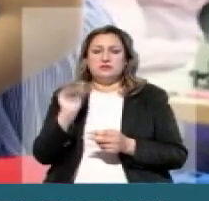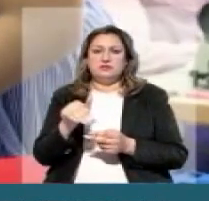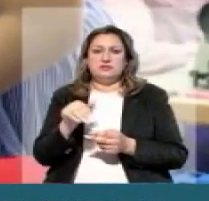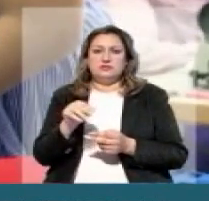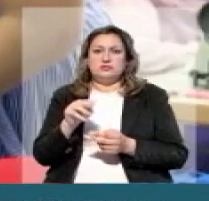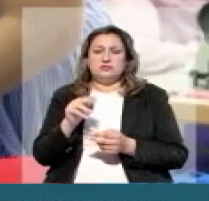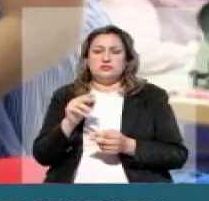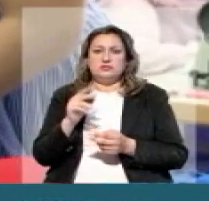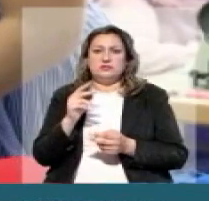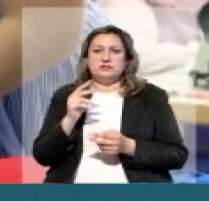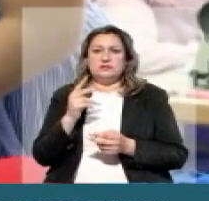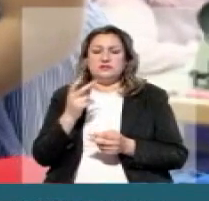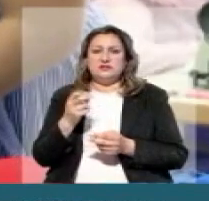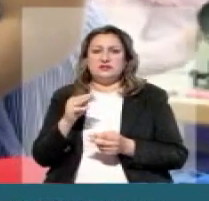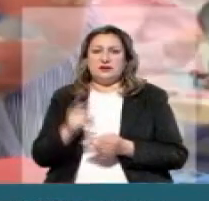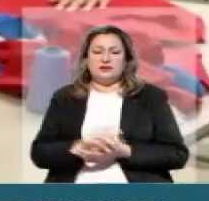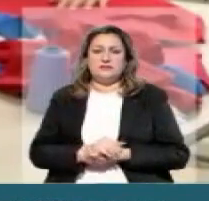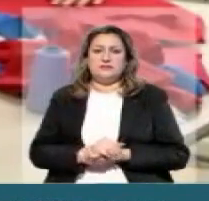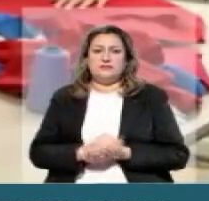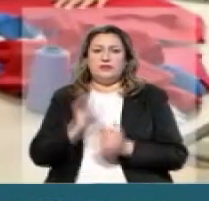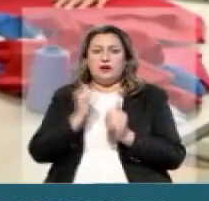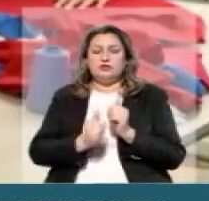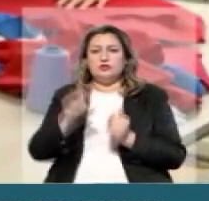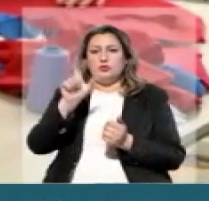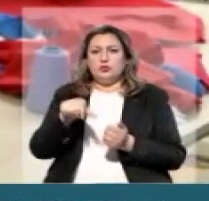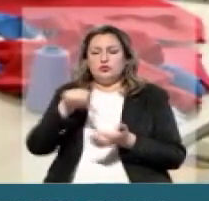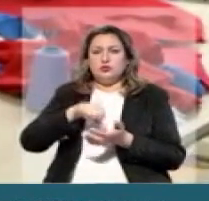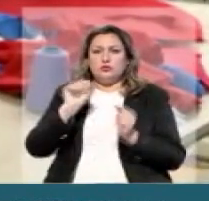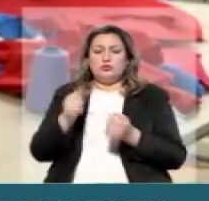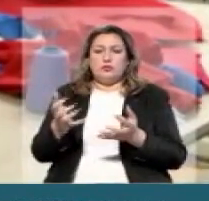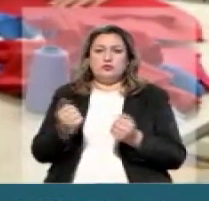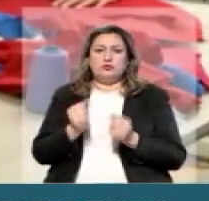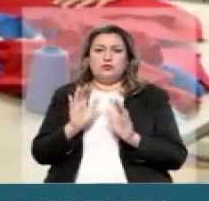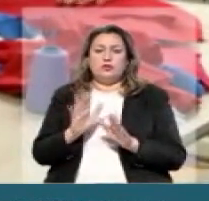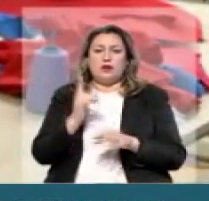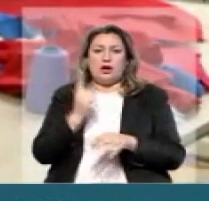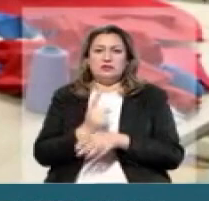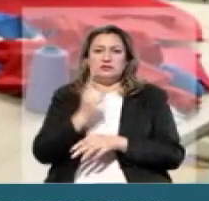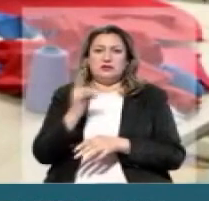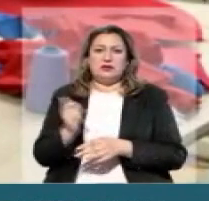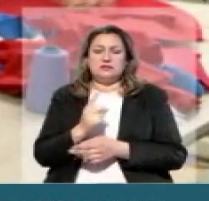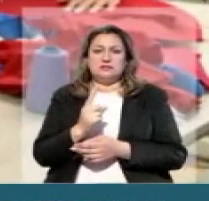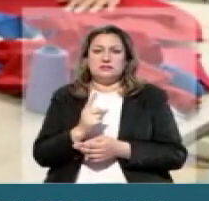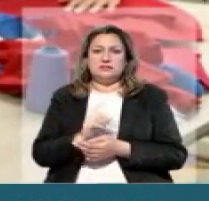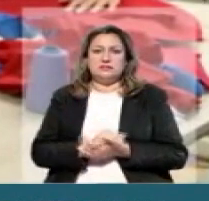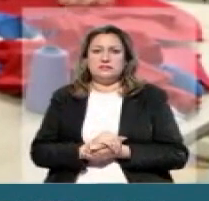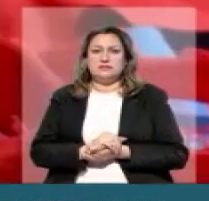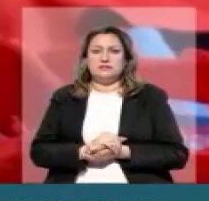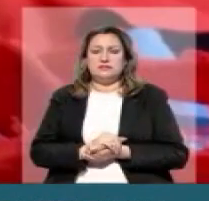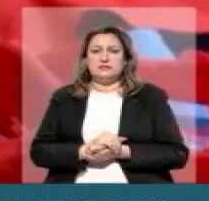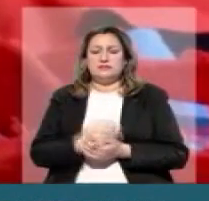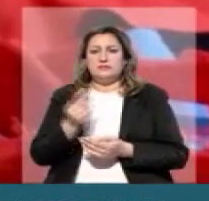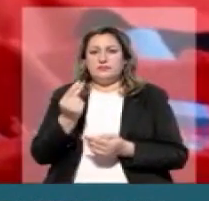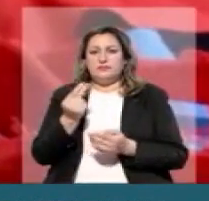табыспен қамтамасыз етуге мүмкіндік береді. Үміткердің бастау бизнес жобасы бойынша кәсіпкерлік негіздеріне оқыту туралы 3 жылдан